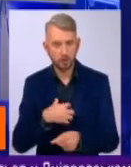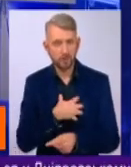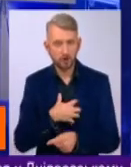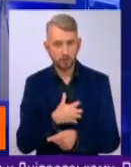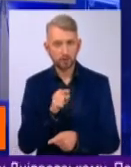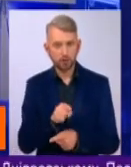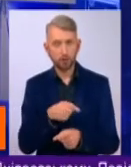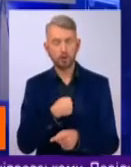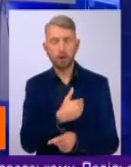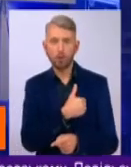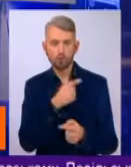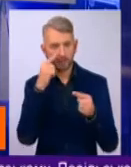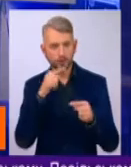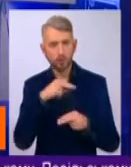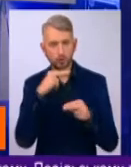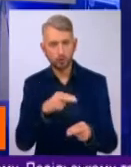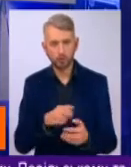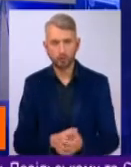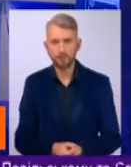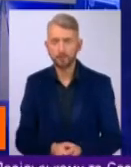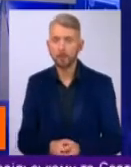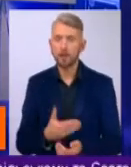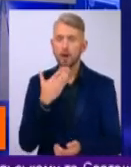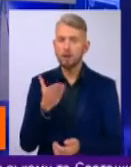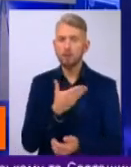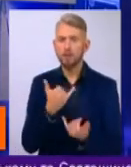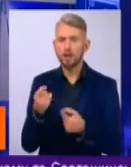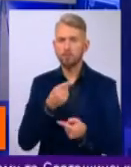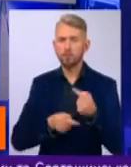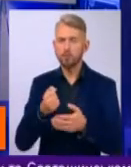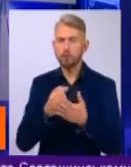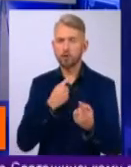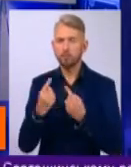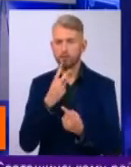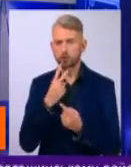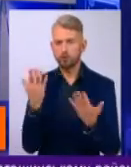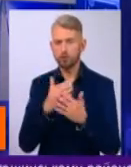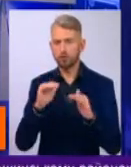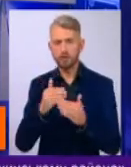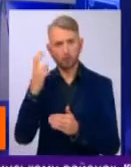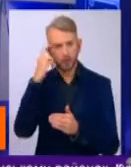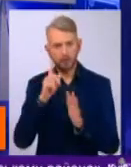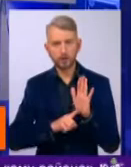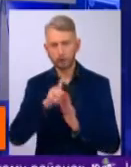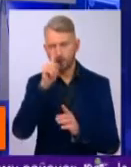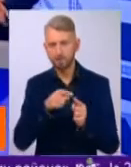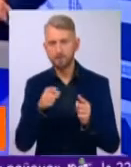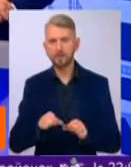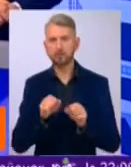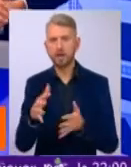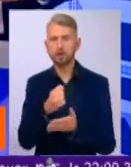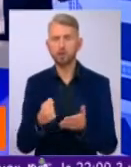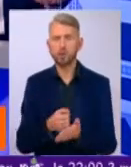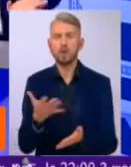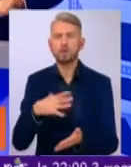цьому я хотів би акцентувати увагу. Дякую. Ми зараз повернемося до розмови, подивимося сюжет. У Києві стартував місячник здачі зброї. Для